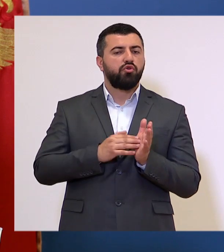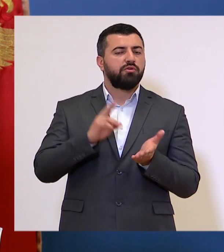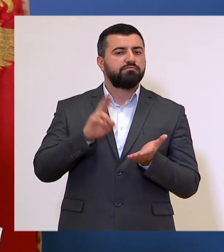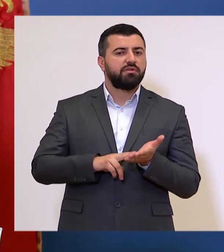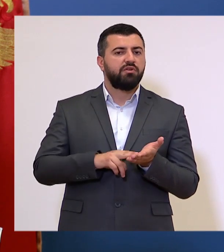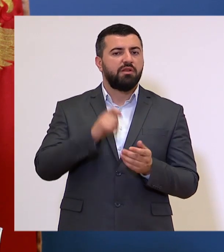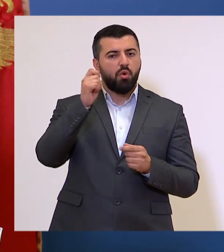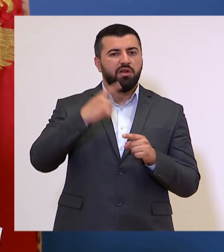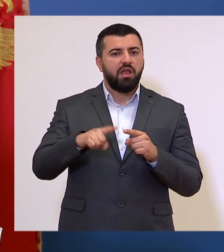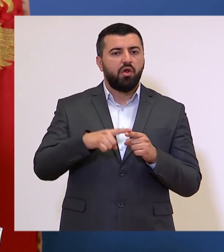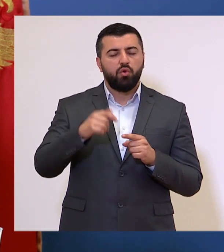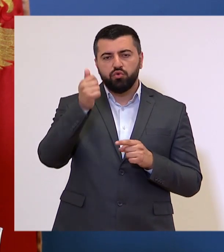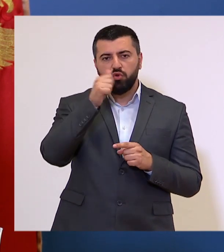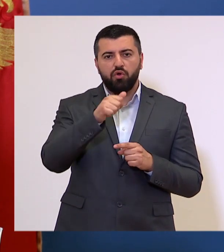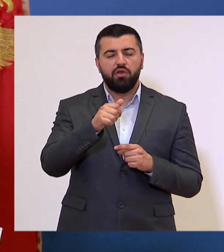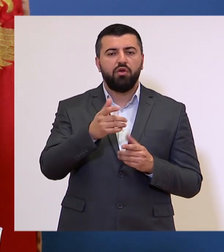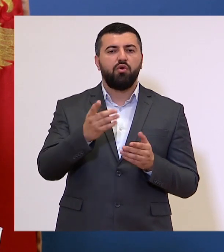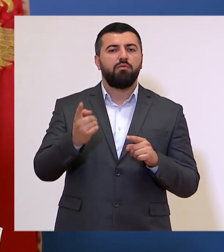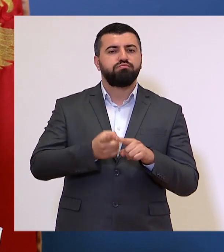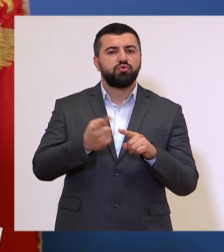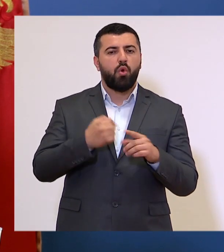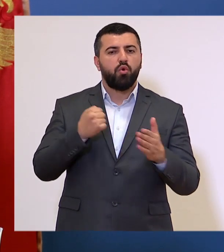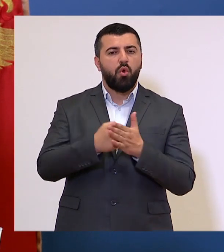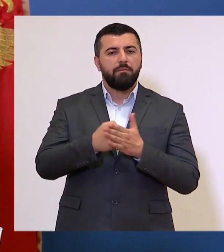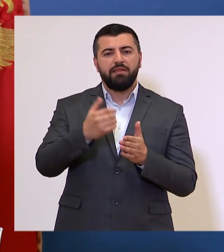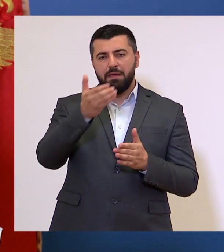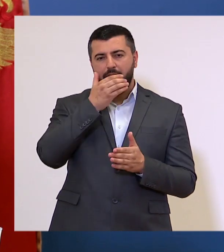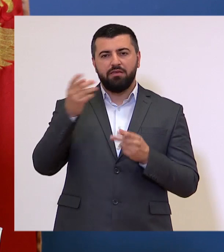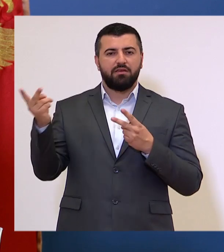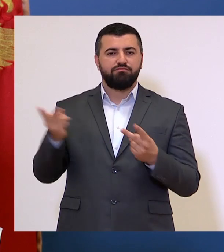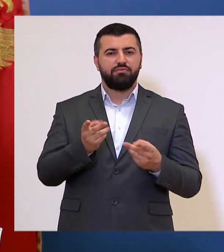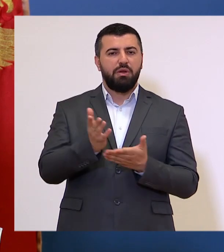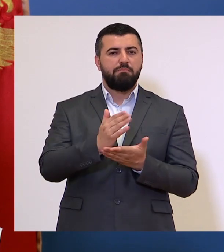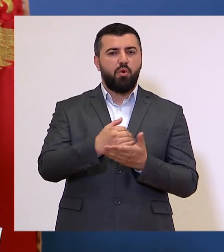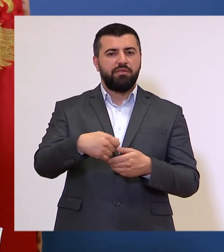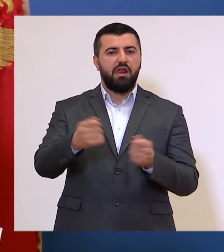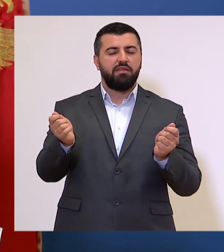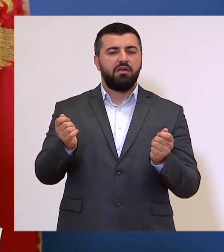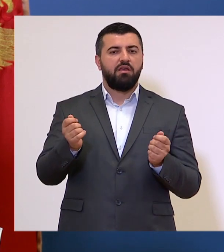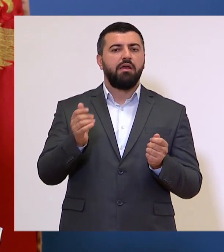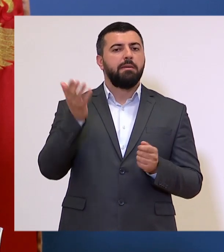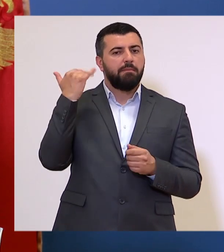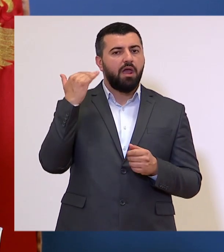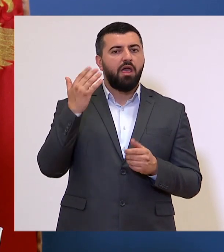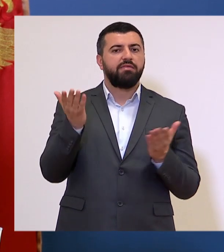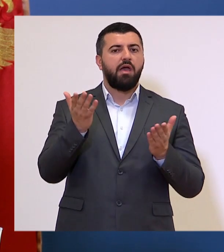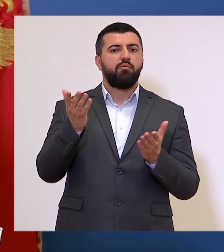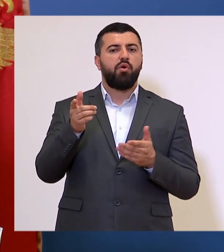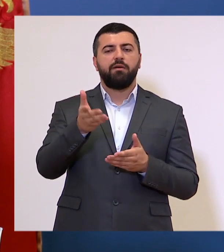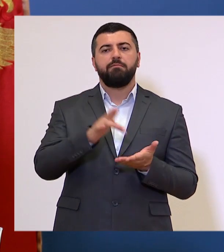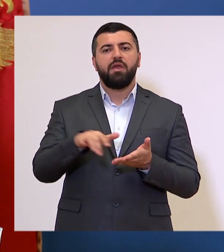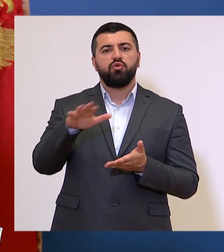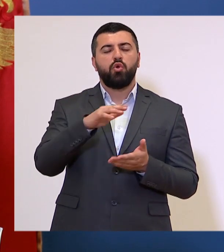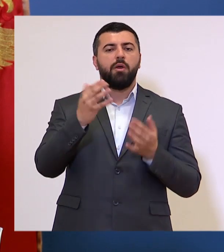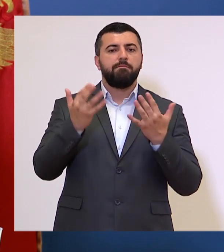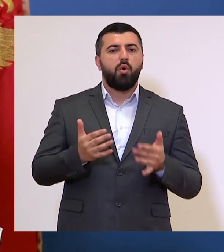razmatrali iz vrlo prostog razloga što količina koja je zaštitna oprema koja je do sada podijeljena je bila tamo gdje